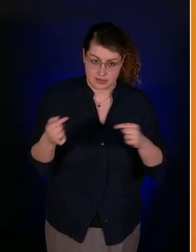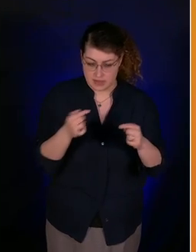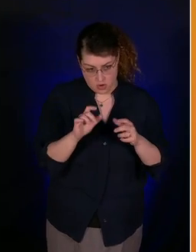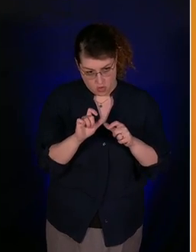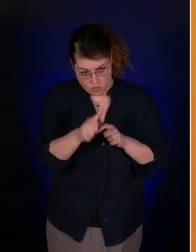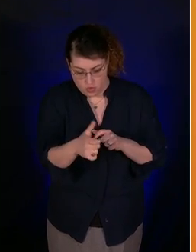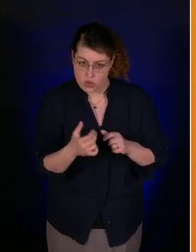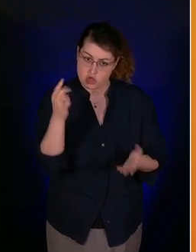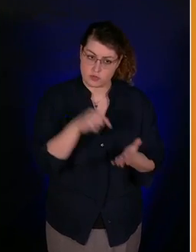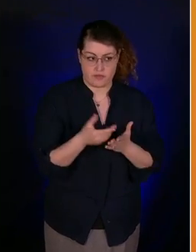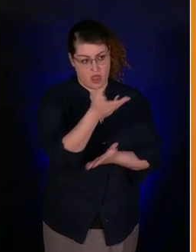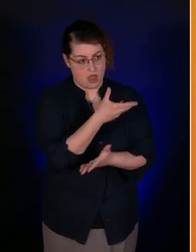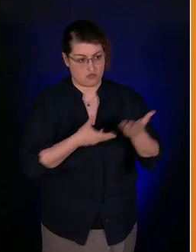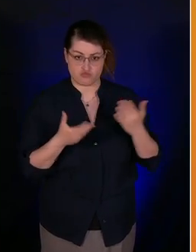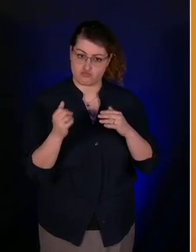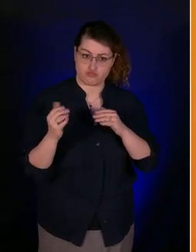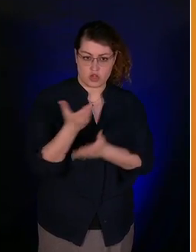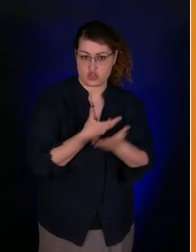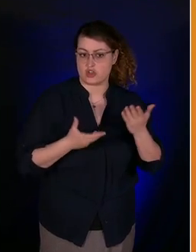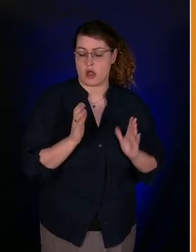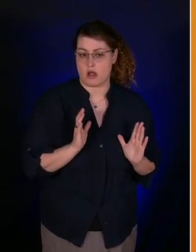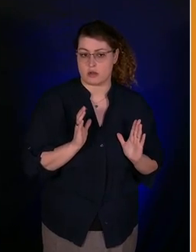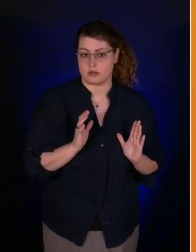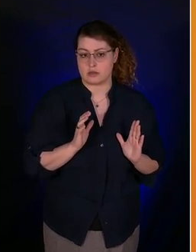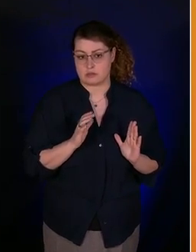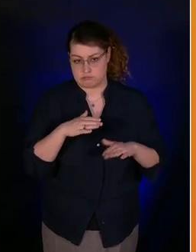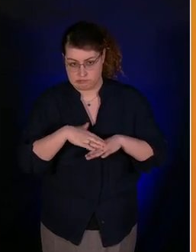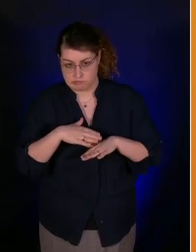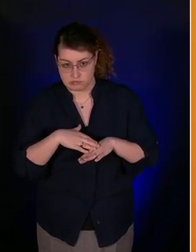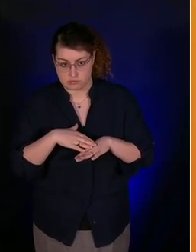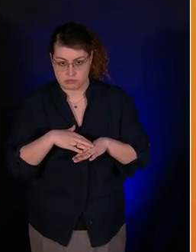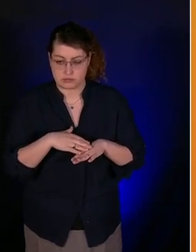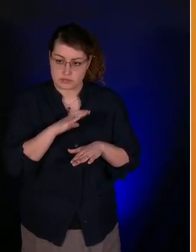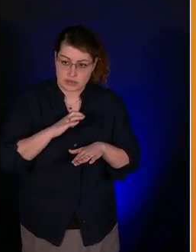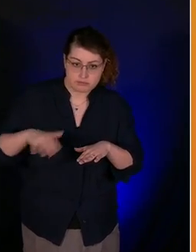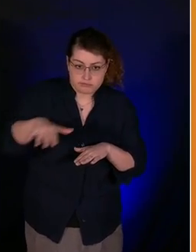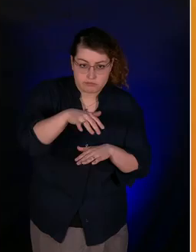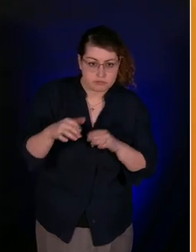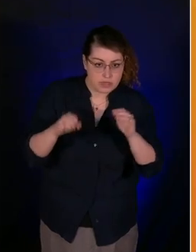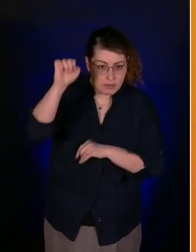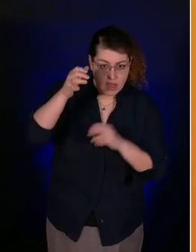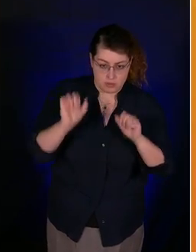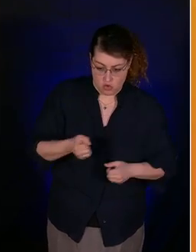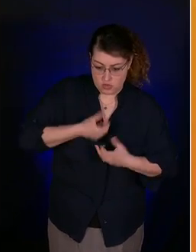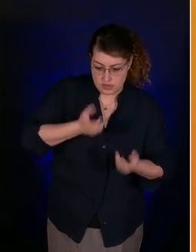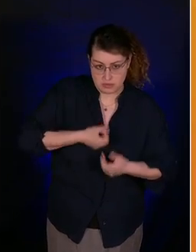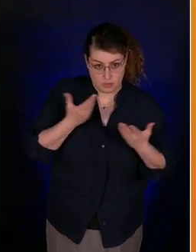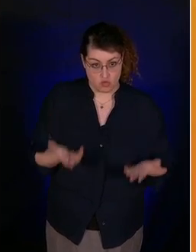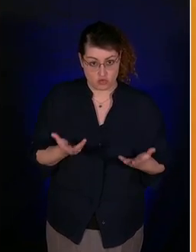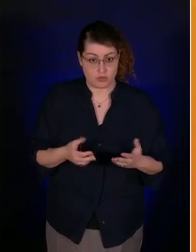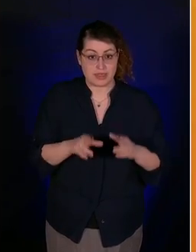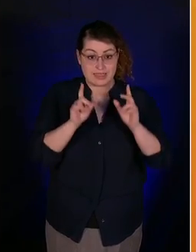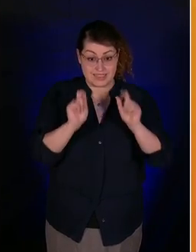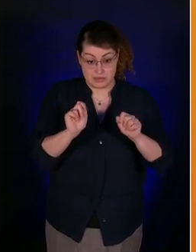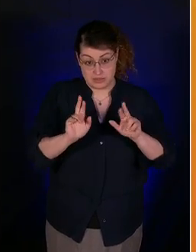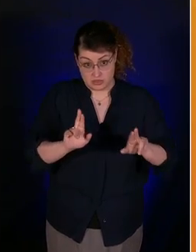discussion, j'apprécie la permission accordée à un maximum de camarades à pouvoir s'exprimer aujourd'hui et j'espère les jours